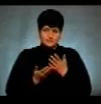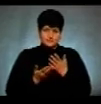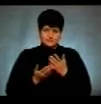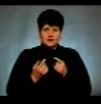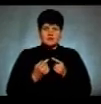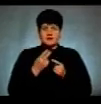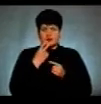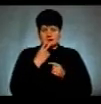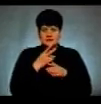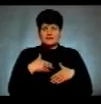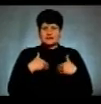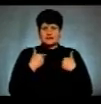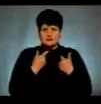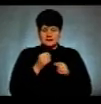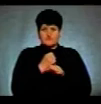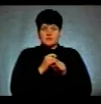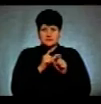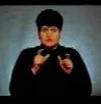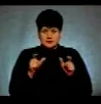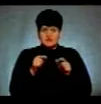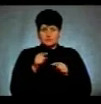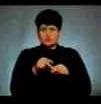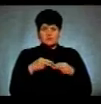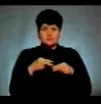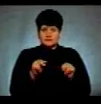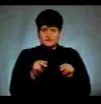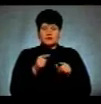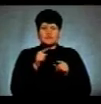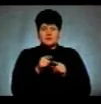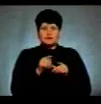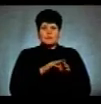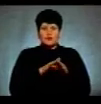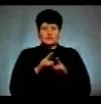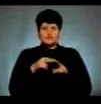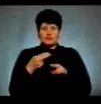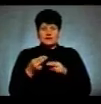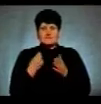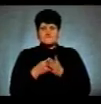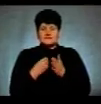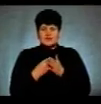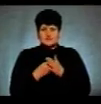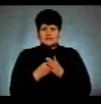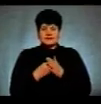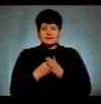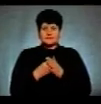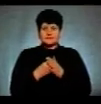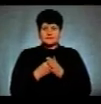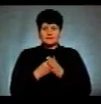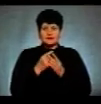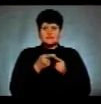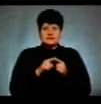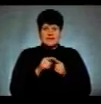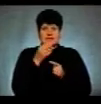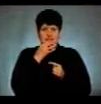безпосередньо глядач звертався в аптечний заклад, і якщо йому не отоварили, відповідно, під повне відшкодування вартості даний лікарський засіб не